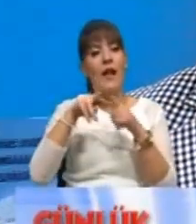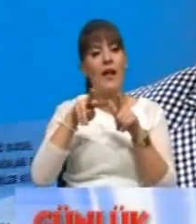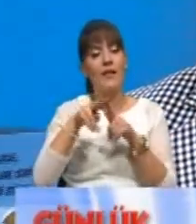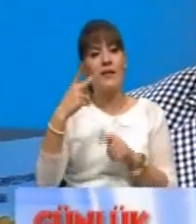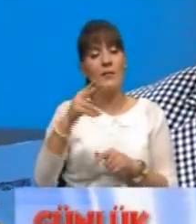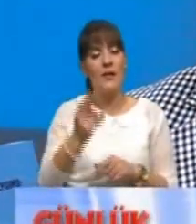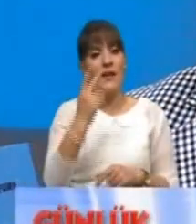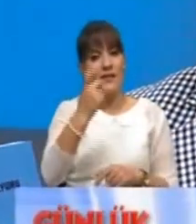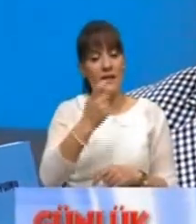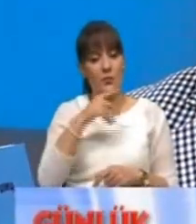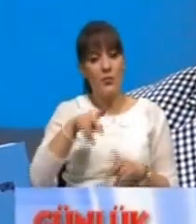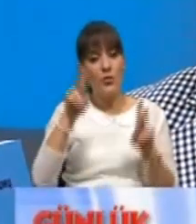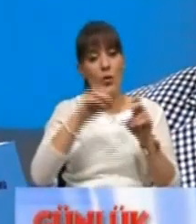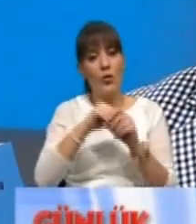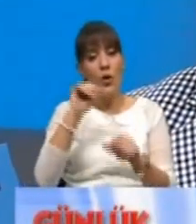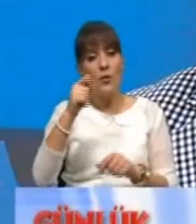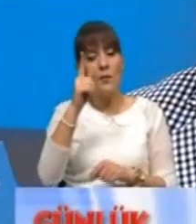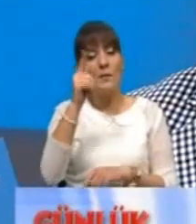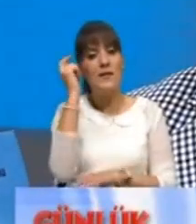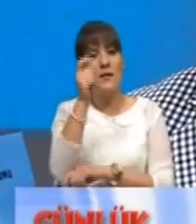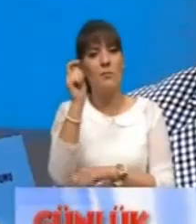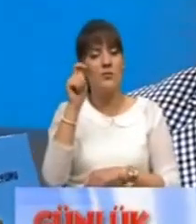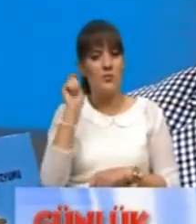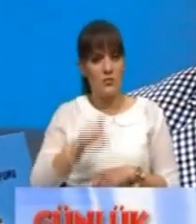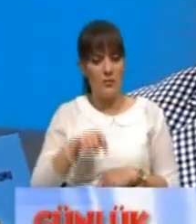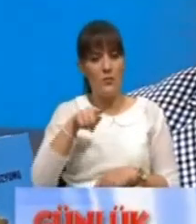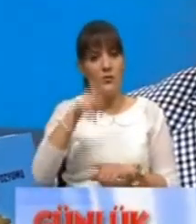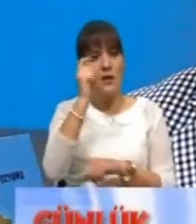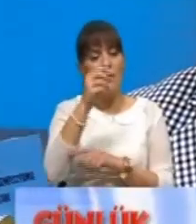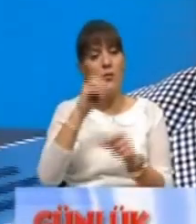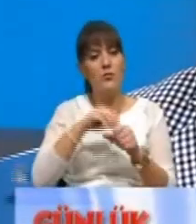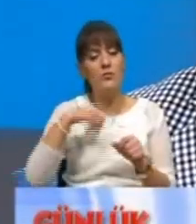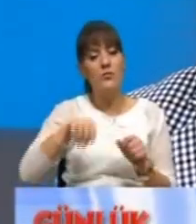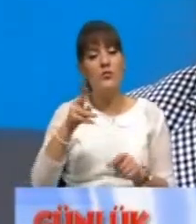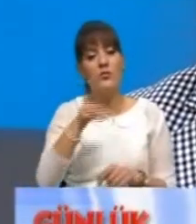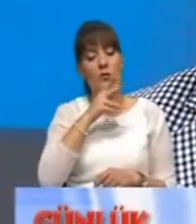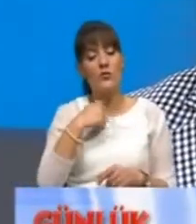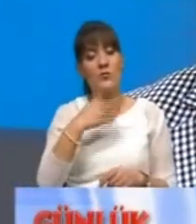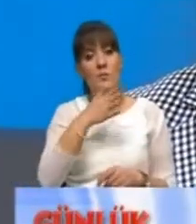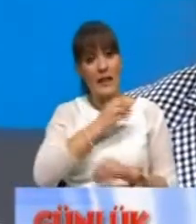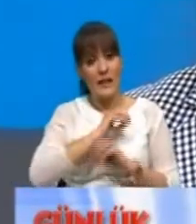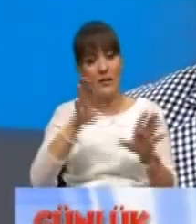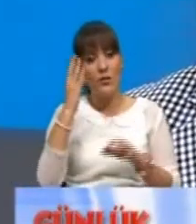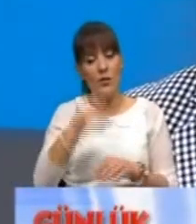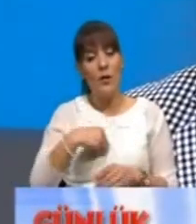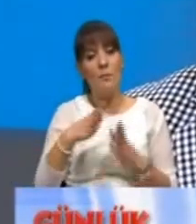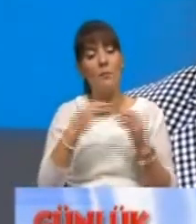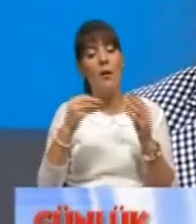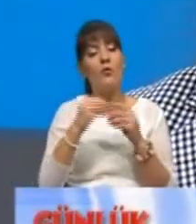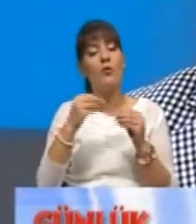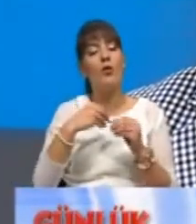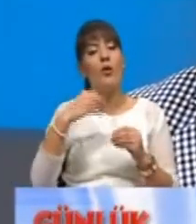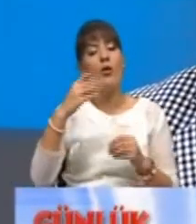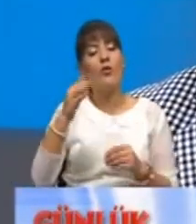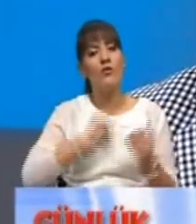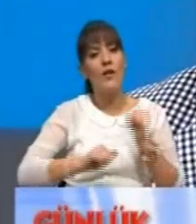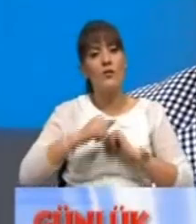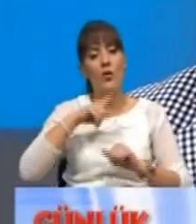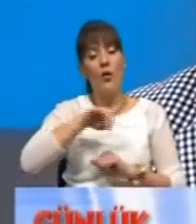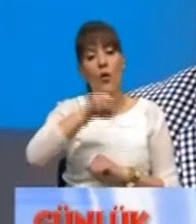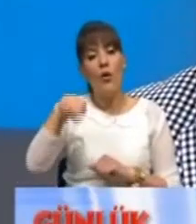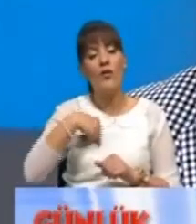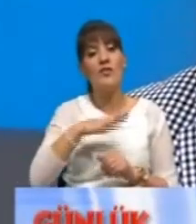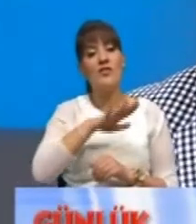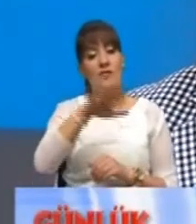2007 yılında bu konunun önemine binaen bir sempozyum yaptık ve bu sempozyumun sonuç bildirgesi olarak da Pamukkale Üniversitesi ile o dönemin Çevre